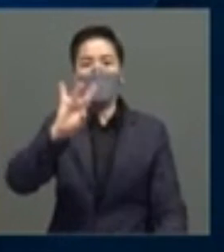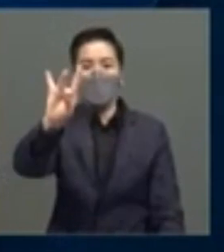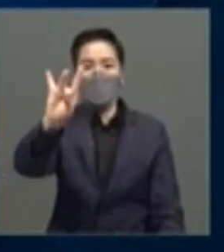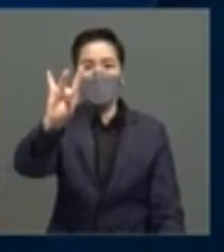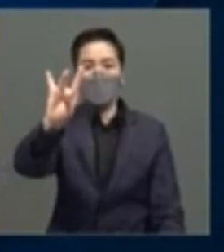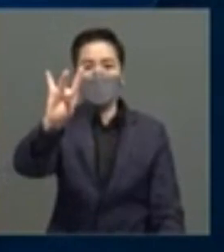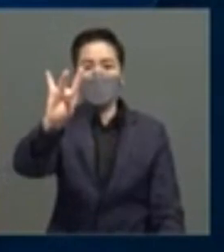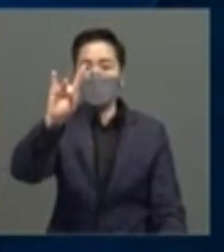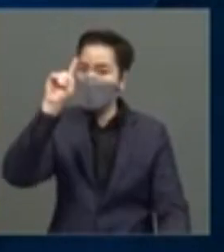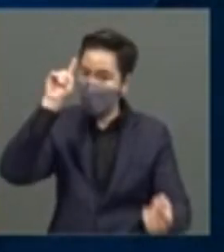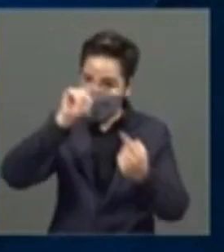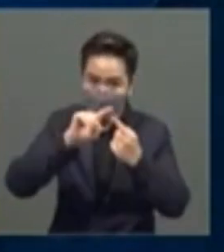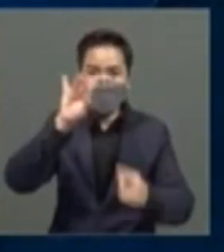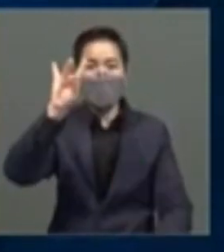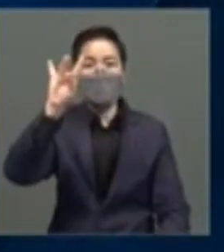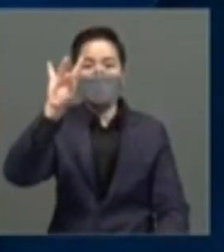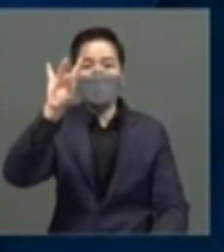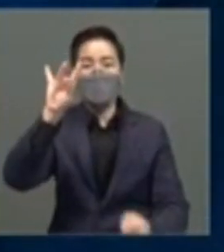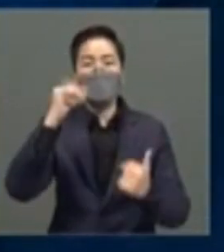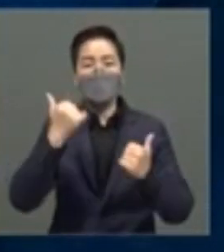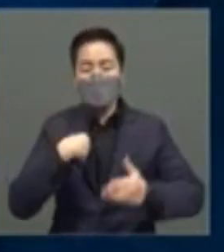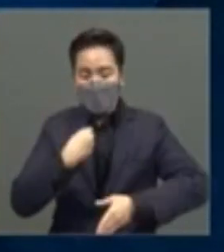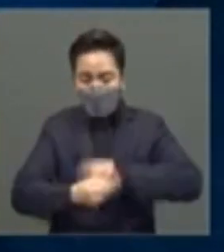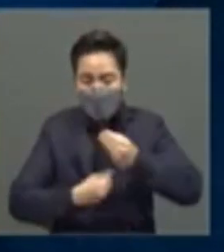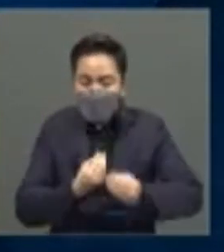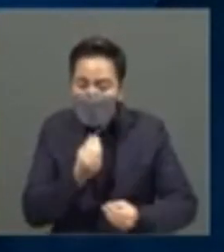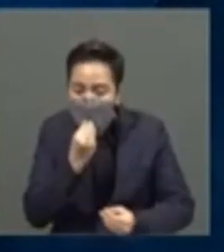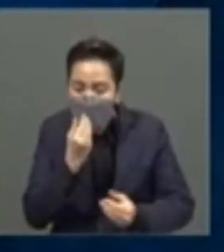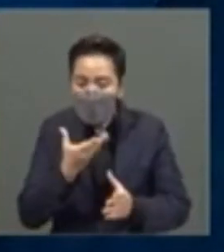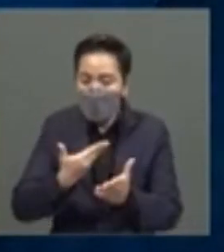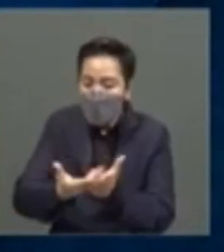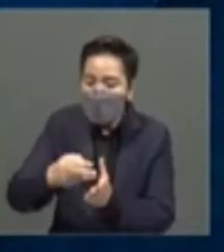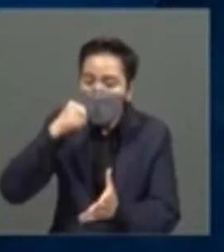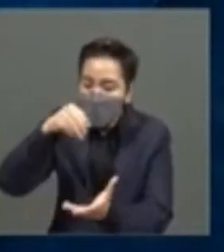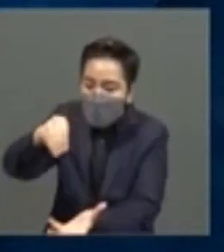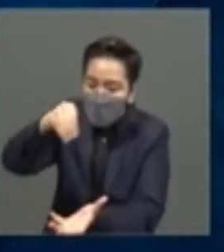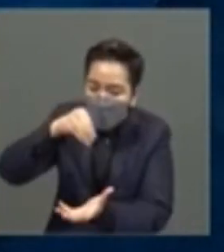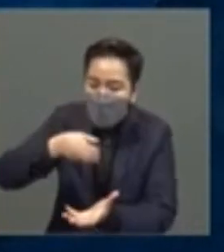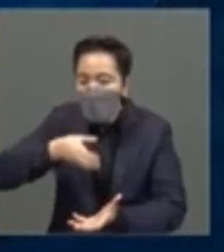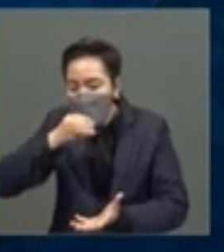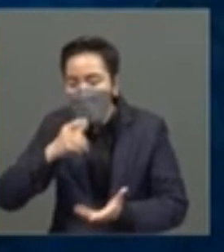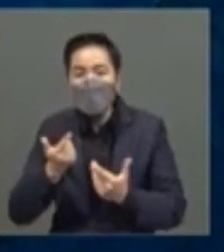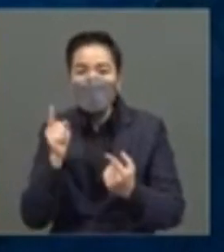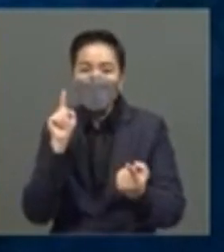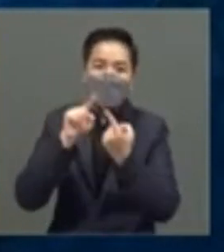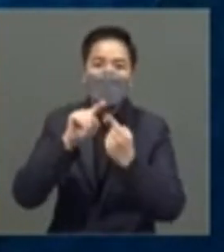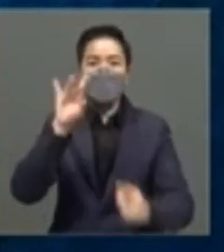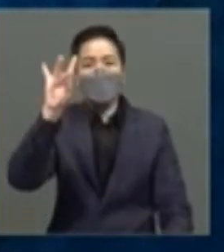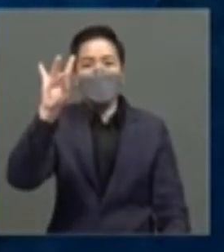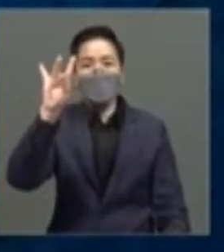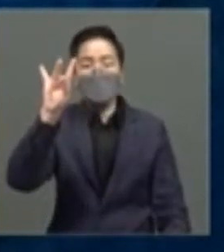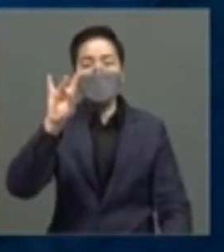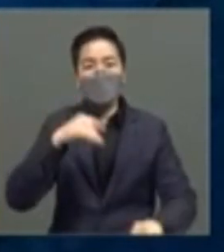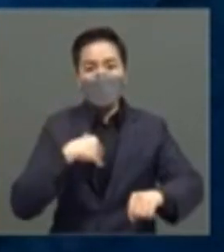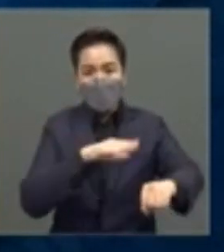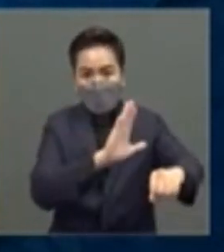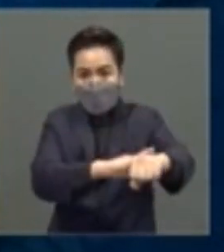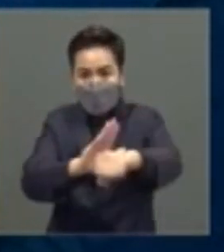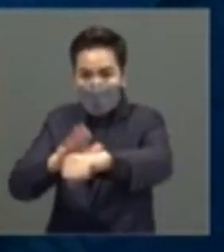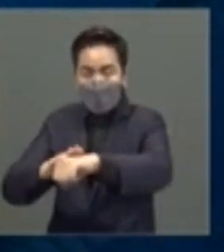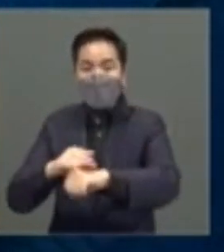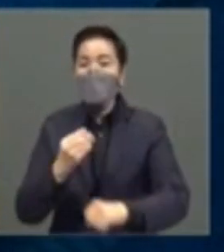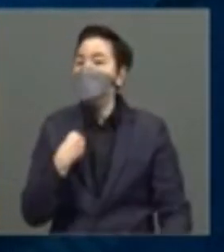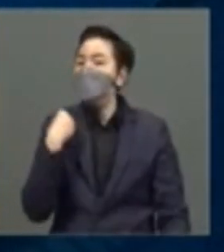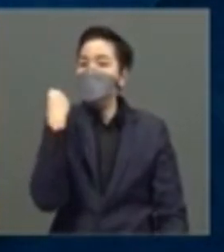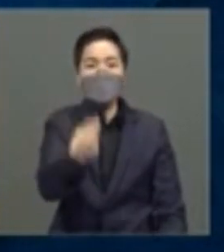ะ20นาฬิการ้านจำหน่ายอาหารและเครื่องดื่มเปิดได้ถึง2ทุ่มโดยเน้นย้ำนะคะ